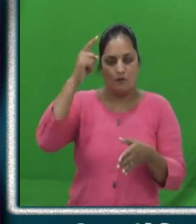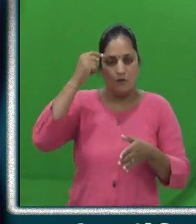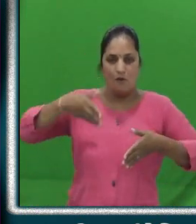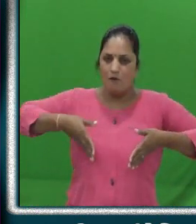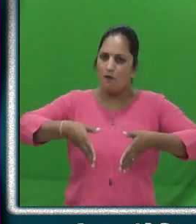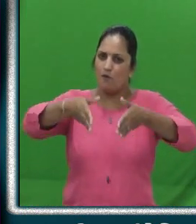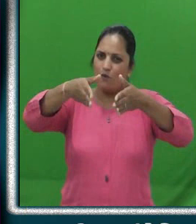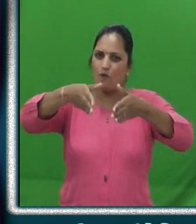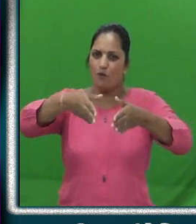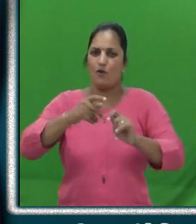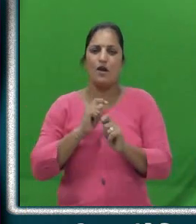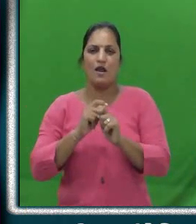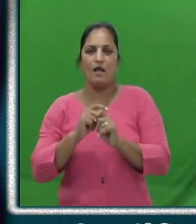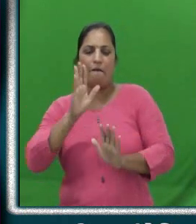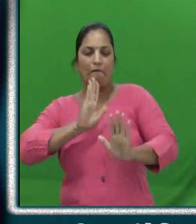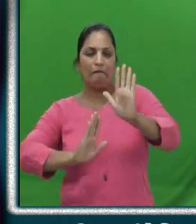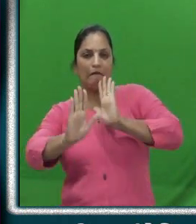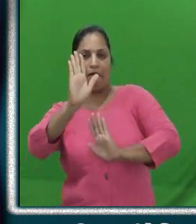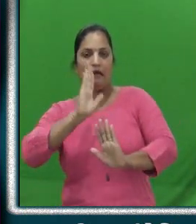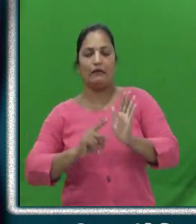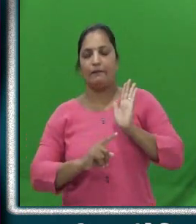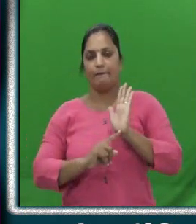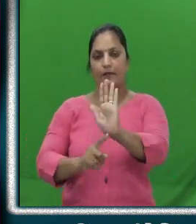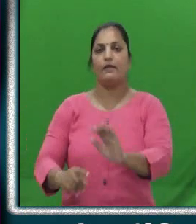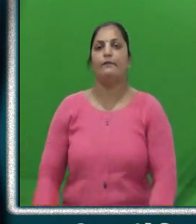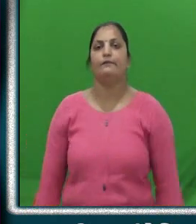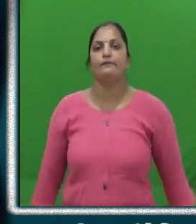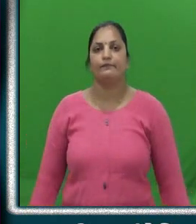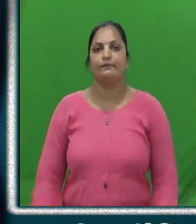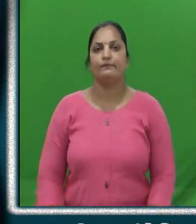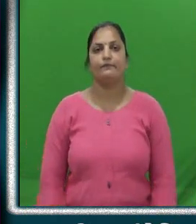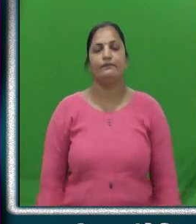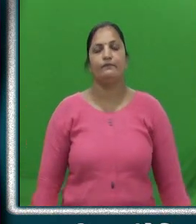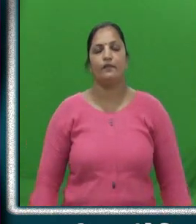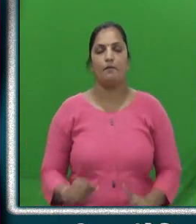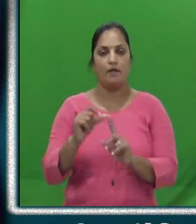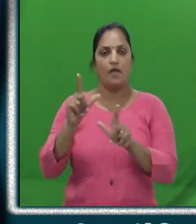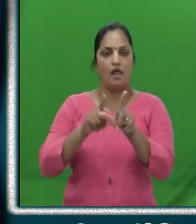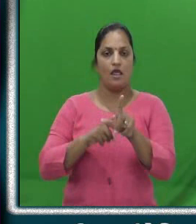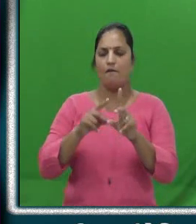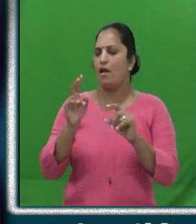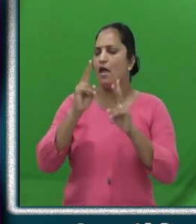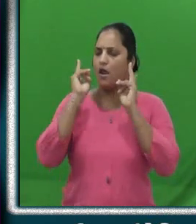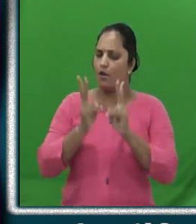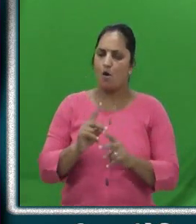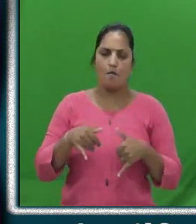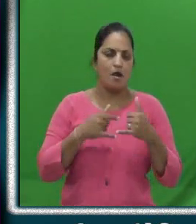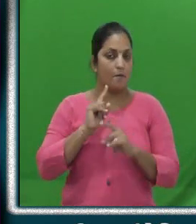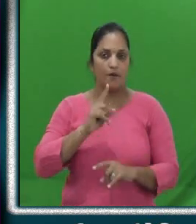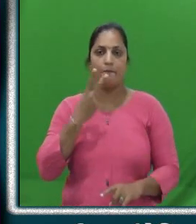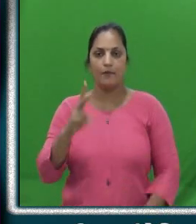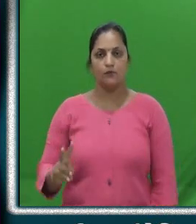આમ પ્લે એટલે શું થાય? જનરલી બધા વિદ્યાર્થીઓ કહે પ્લે એટલે રમવું, પ્લે એટલે ફક્ત રમવું જ